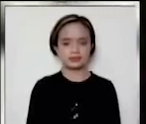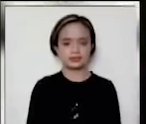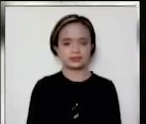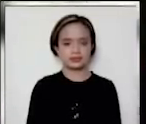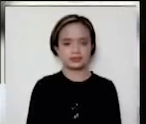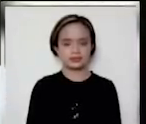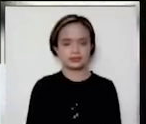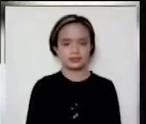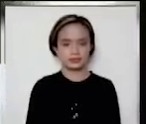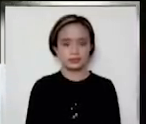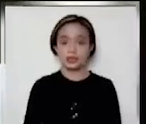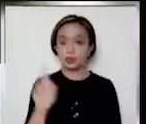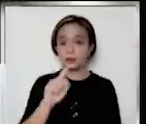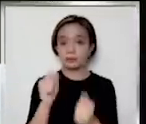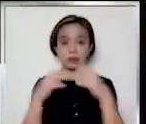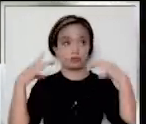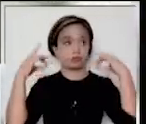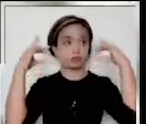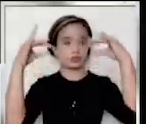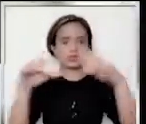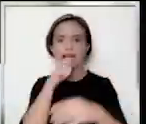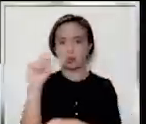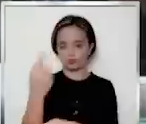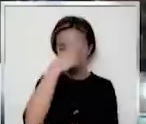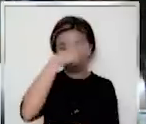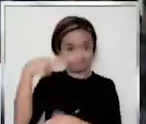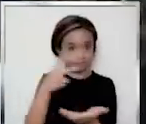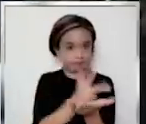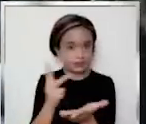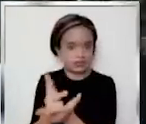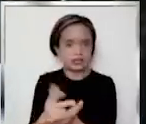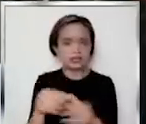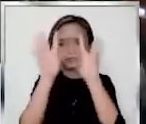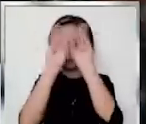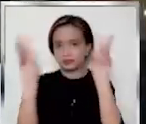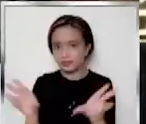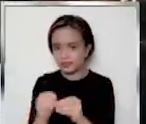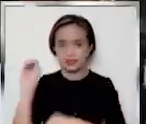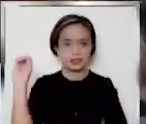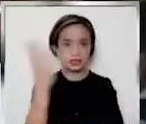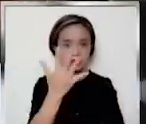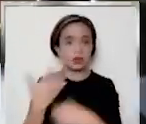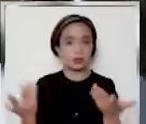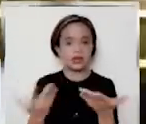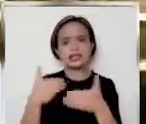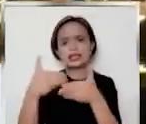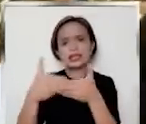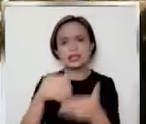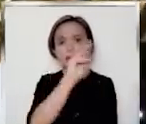Kasama sa sabay-sabay na pinailawan bukod dito sa Rizal Park, ang Christmas tree ng lungsod ng Maynila na nasa kartilya ng Katipunan malapit sa Manila City